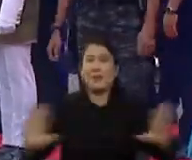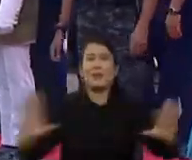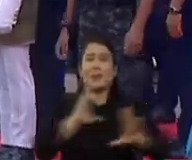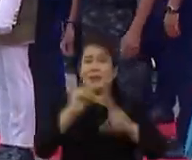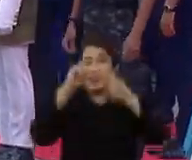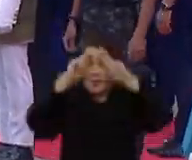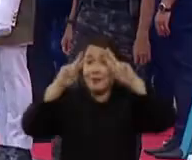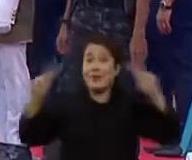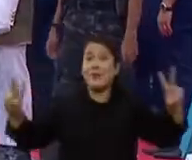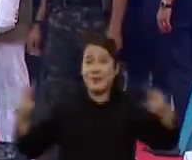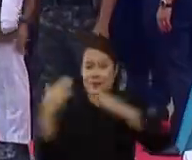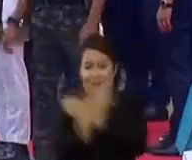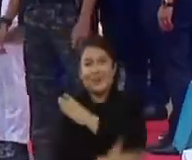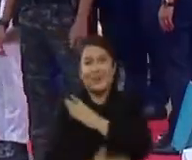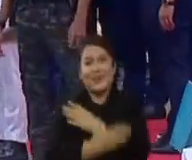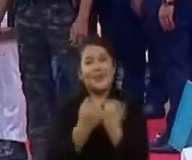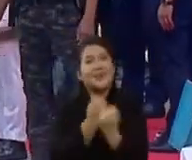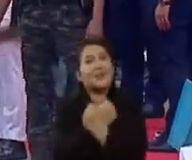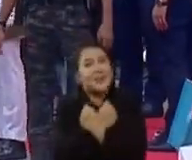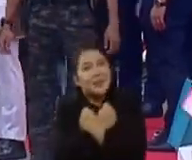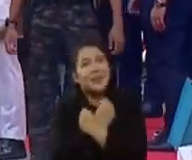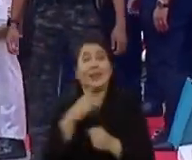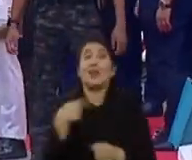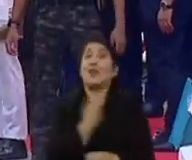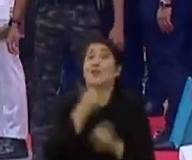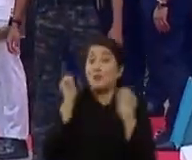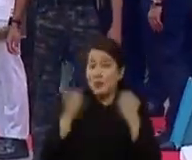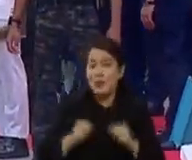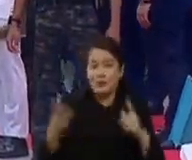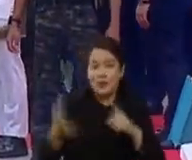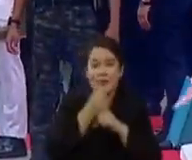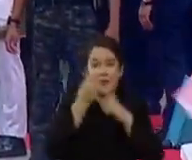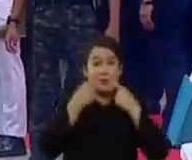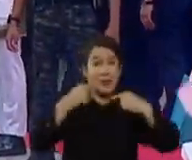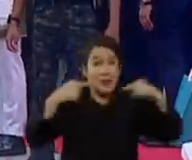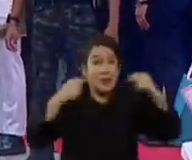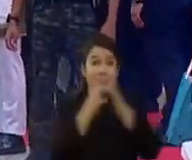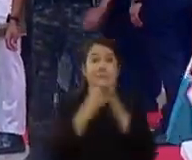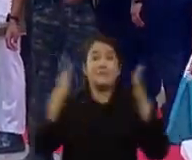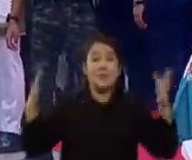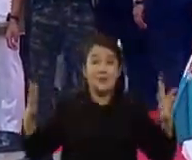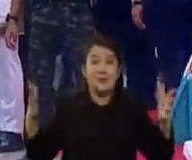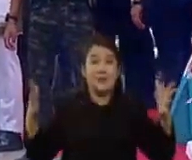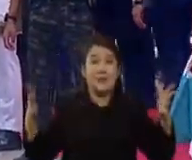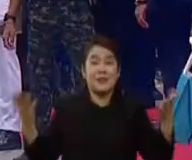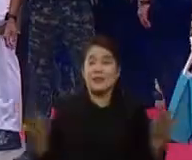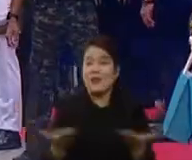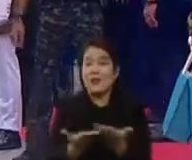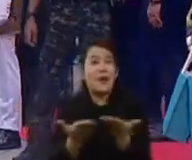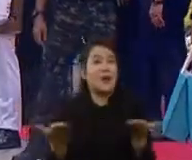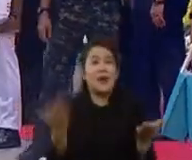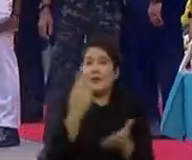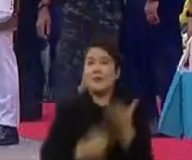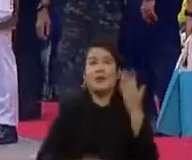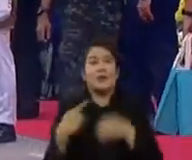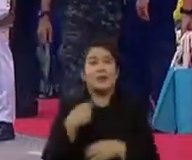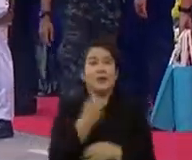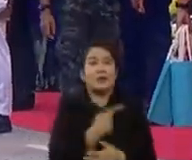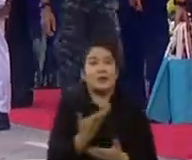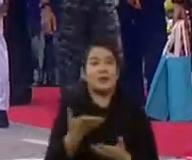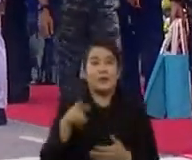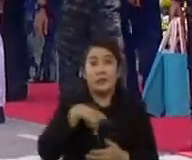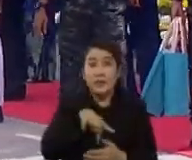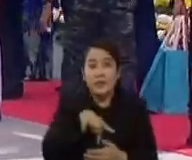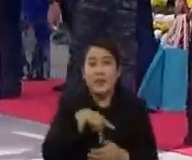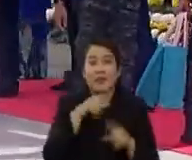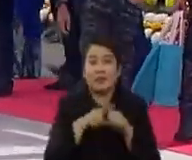keamanan negara kita yang tercinta. Kita mampu untuk meraih kejayaan lebih besar daripada apa yang kita miliki sekarang jika kita